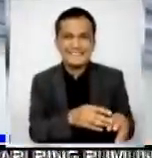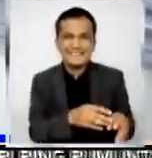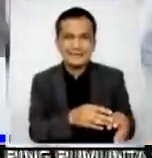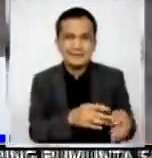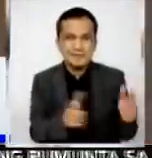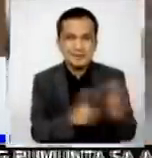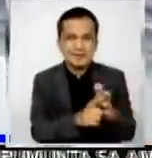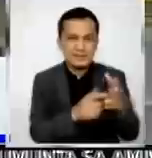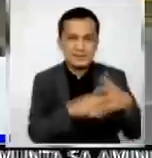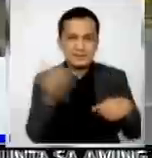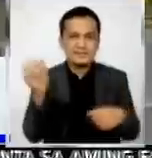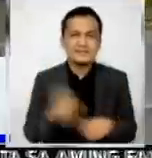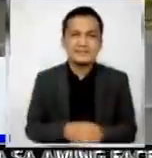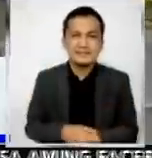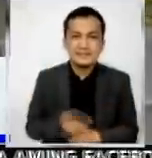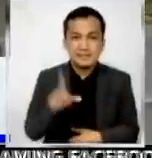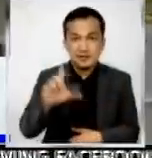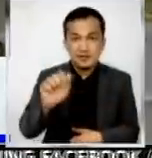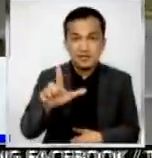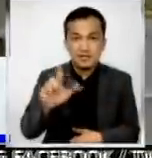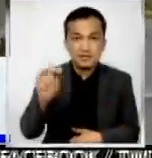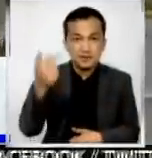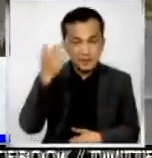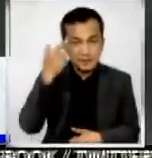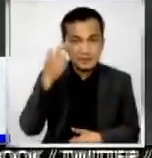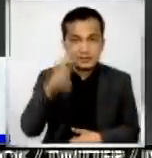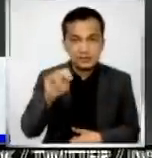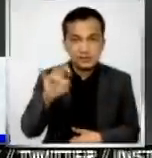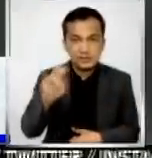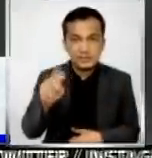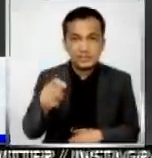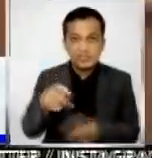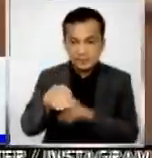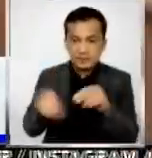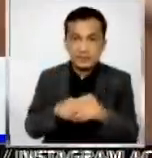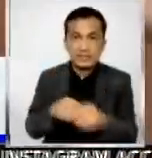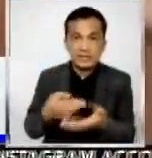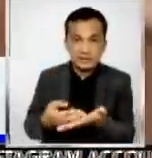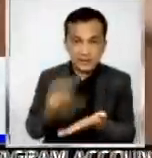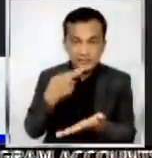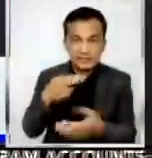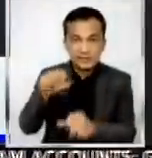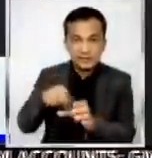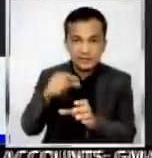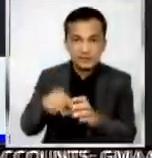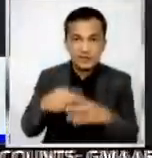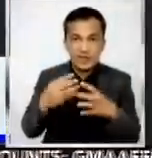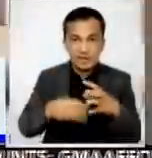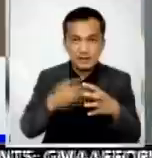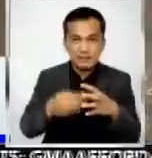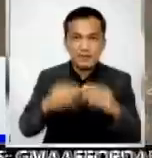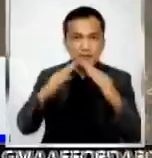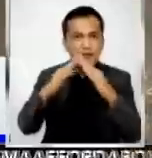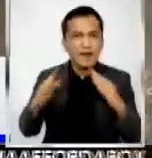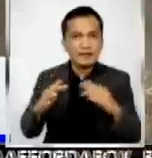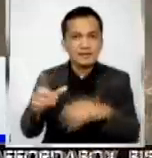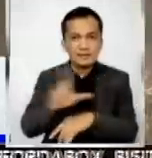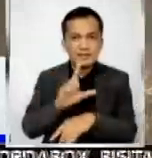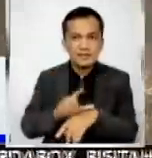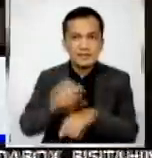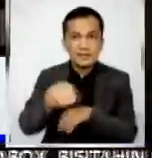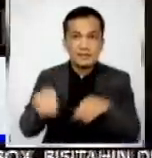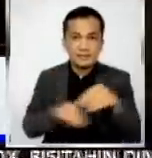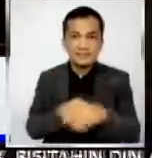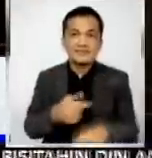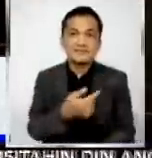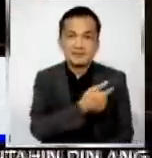ilang local government units ang namimigay ng bigas, grocery items o nagpaparaffle ng house and lot kapalit ng pagbabakuna. Habang ilang negosyo na